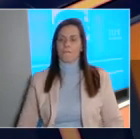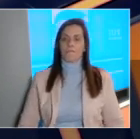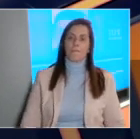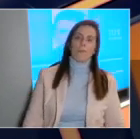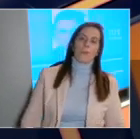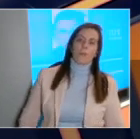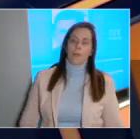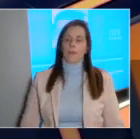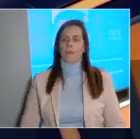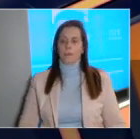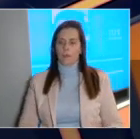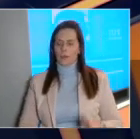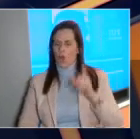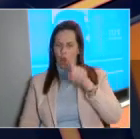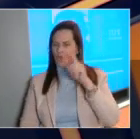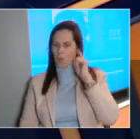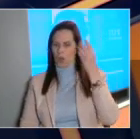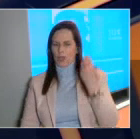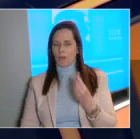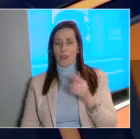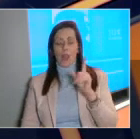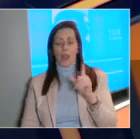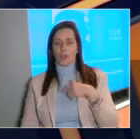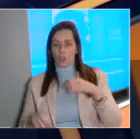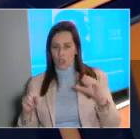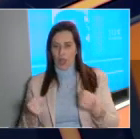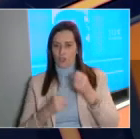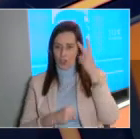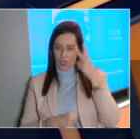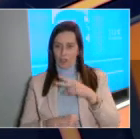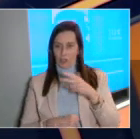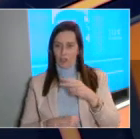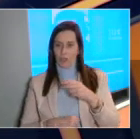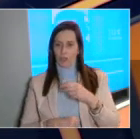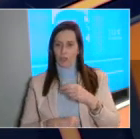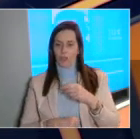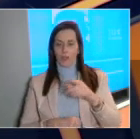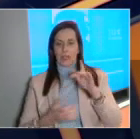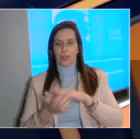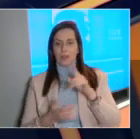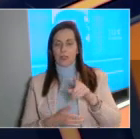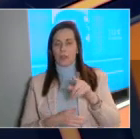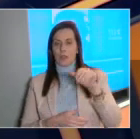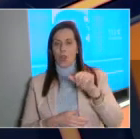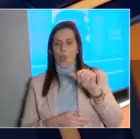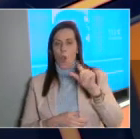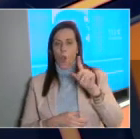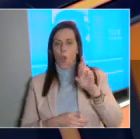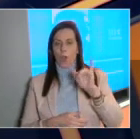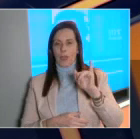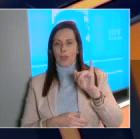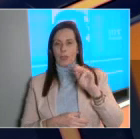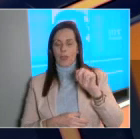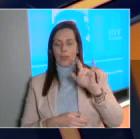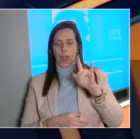רונית? מצוין, אתם לא נשמעים כל כך טוב. אז אנחנו נשתדל ככה שתביא אותנו יותר. נמצאת פה אורי נחמן איתנו